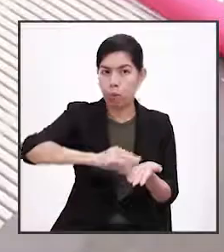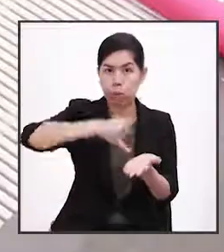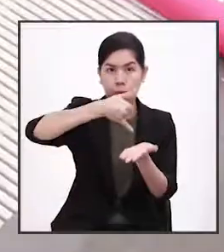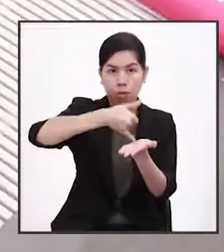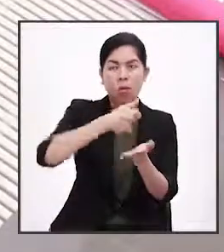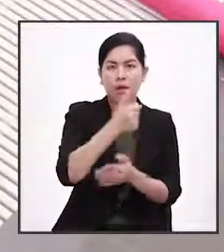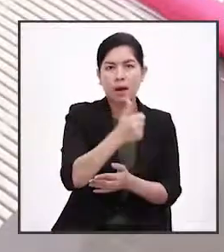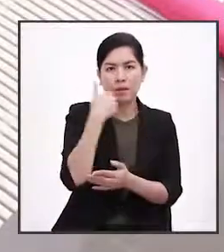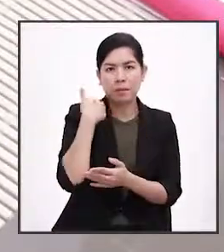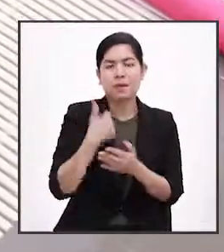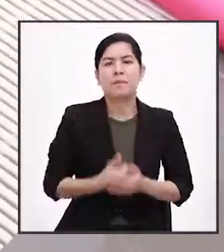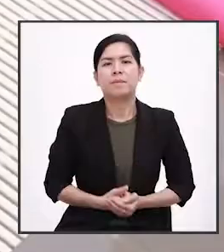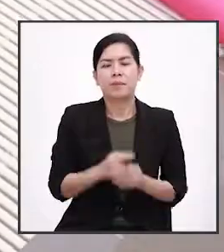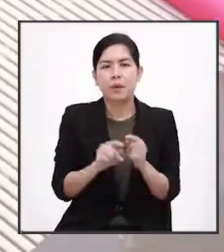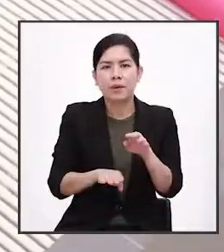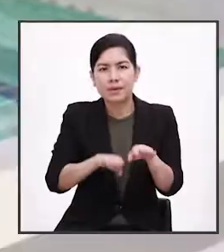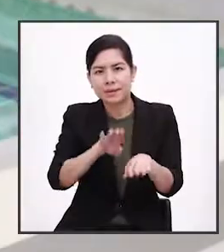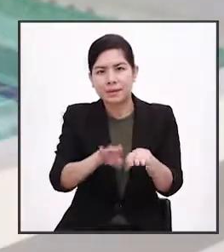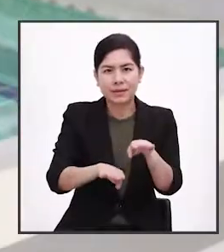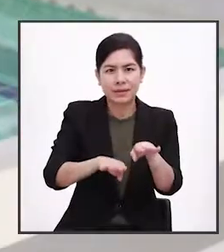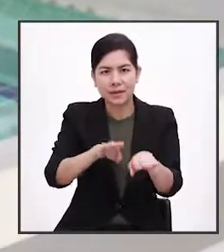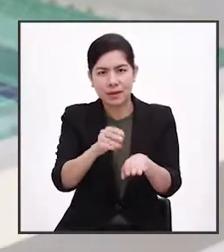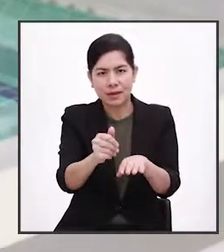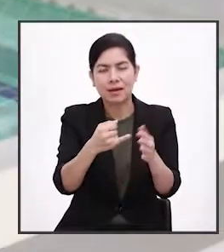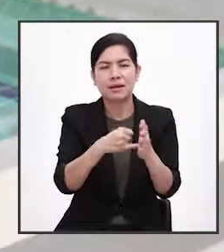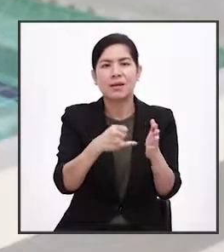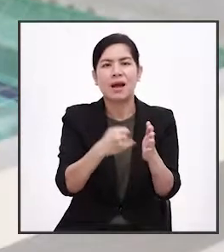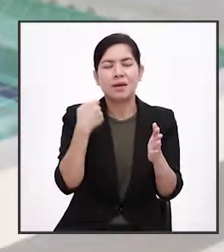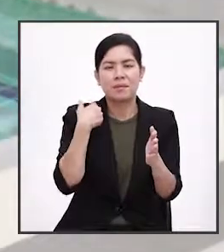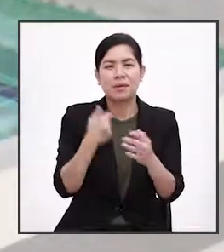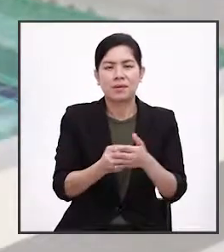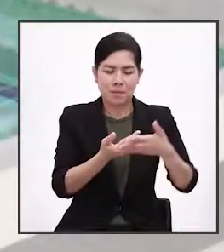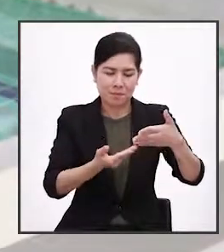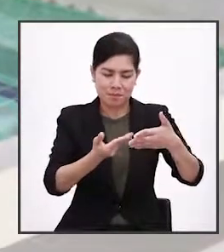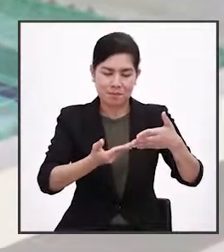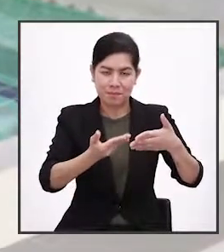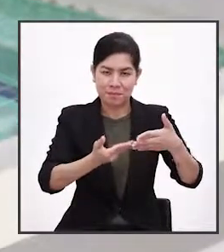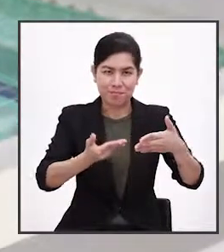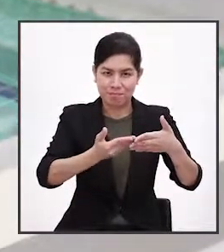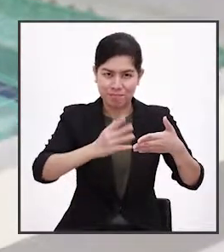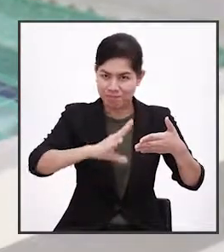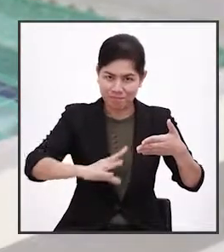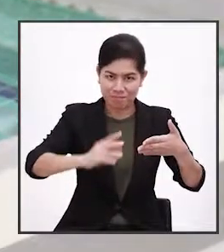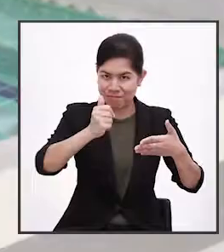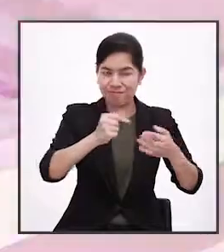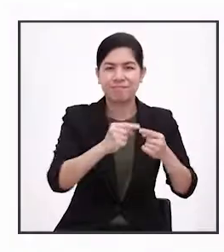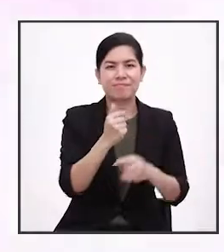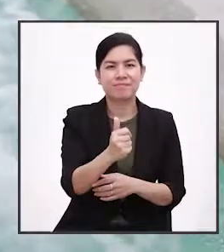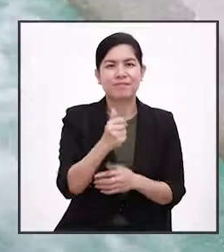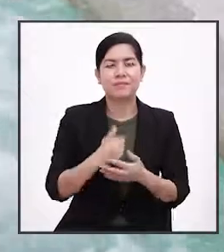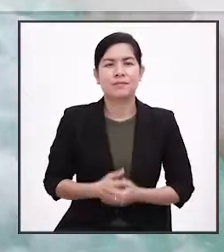วดเป็นเดินได้59ปวด109ปวดจะมีเรื่องเรียกว่ามีพัฒนาการในการฝึกที่ดีมากขึ้นเมื่อเทียบกับการฝึกบนบ